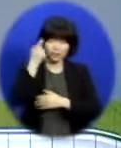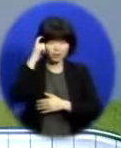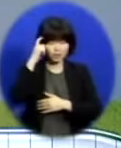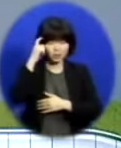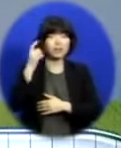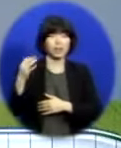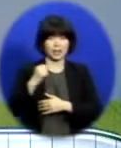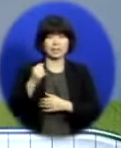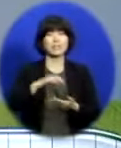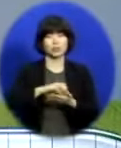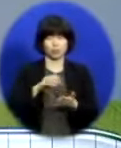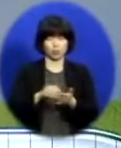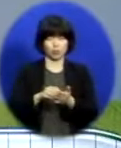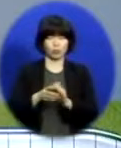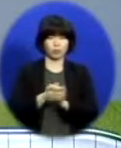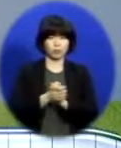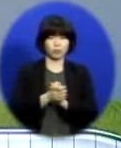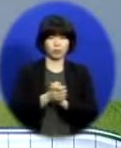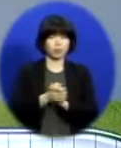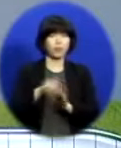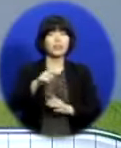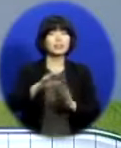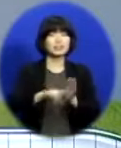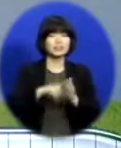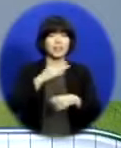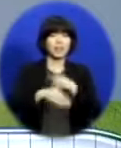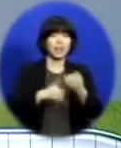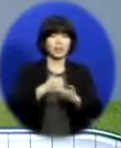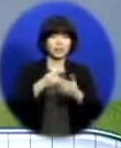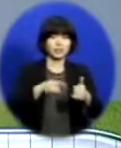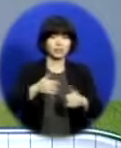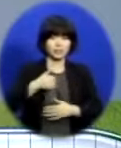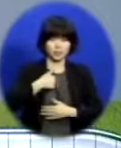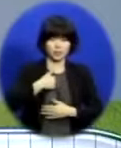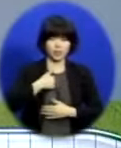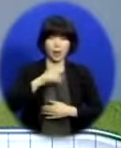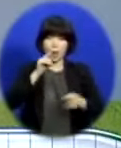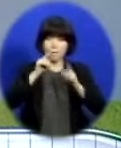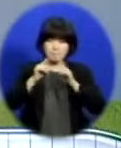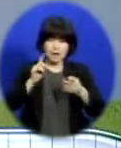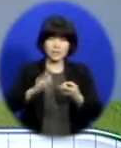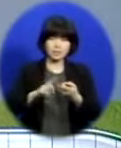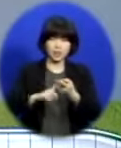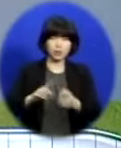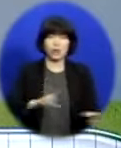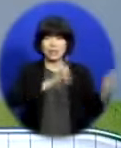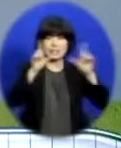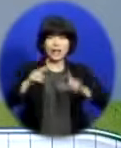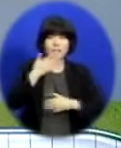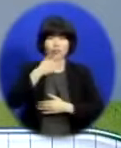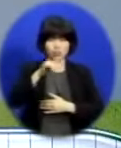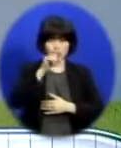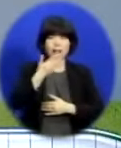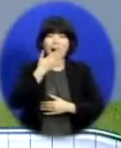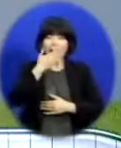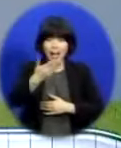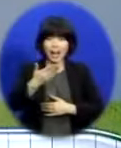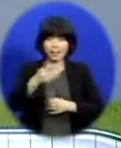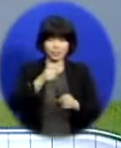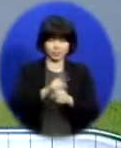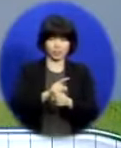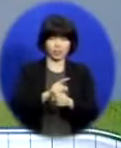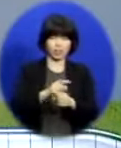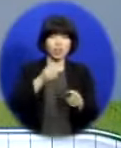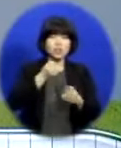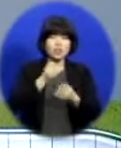또 들었을 정도였어 그때 하나님께서 저에게 말씀대로 살 수 있는 가능성이